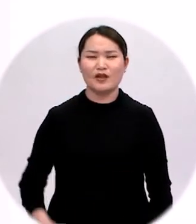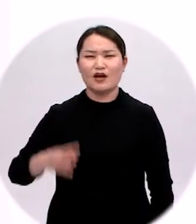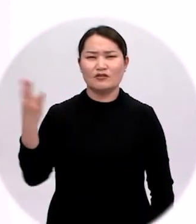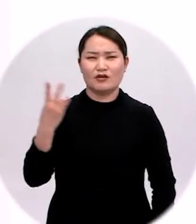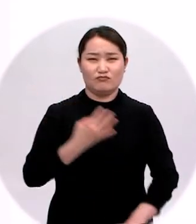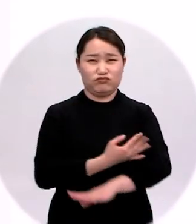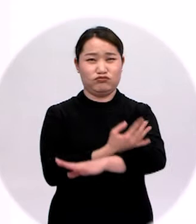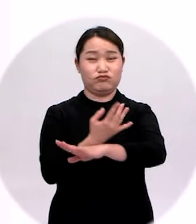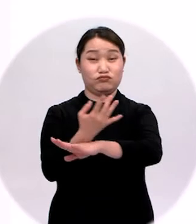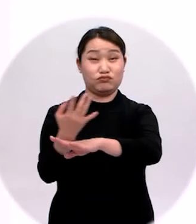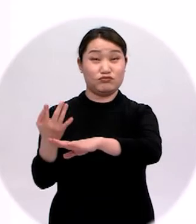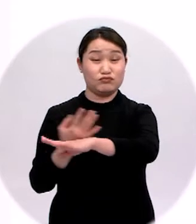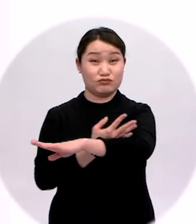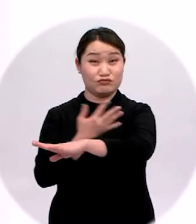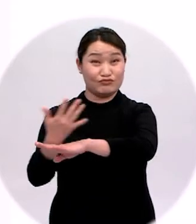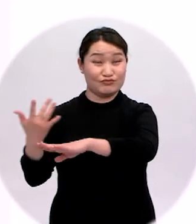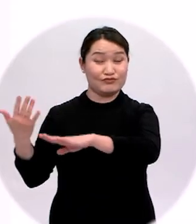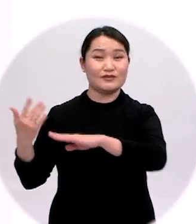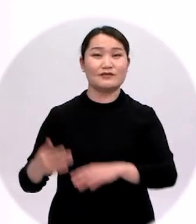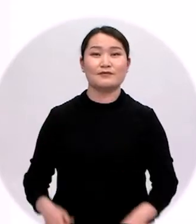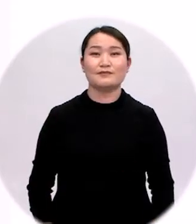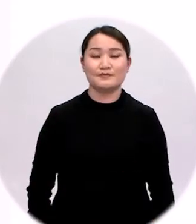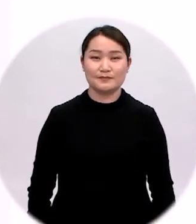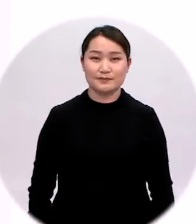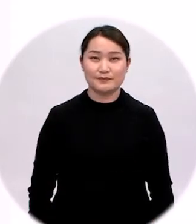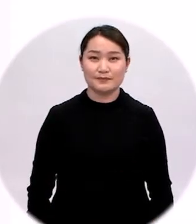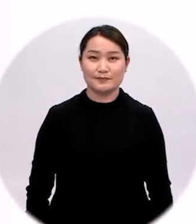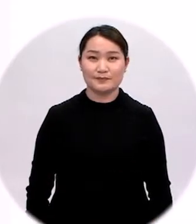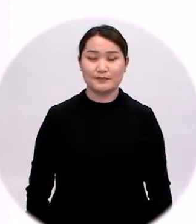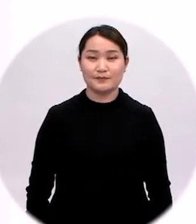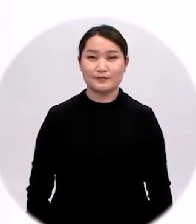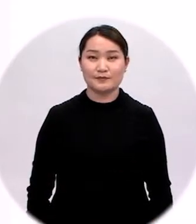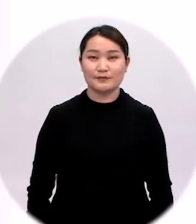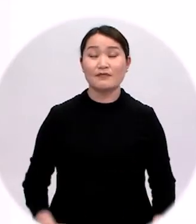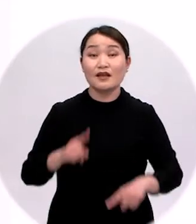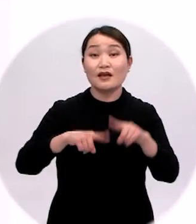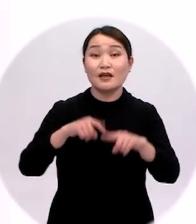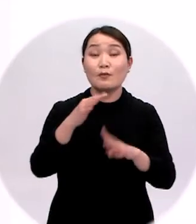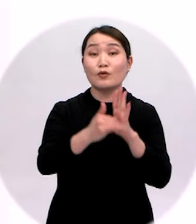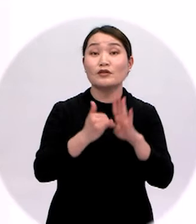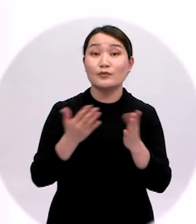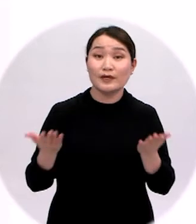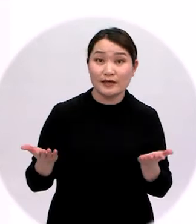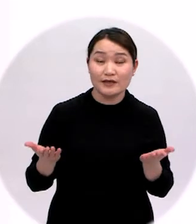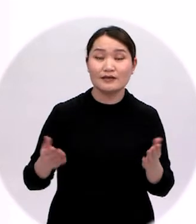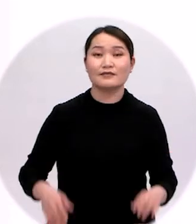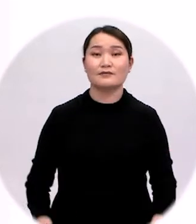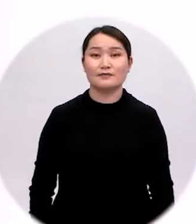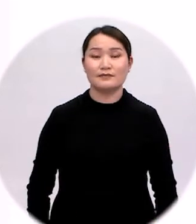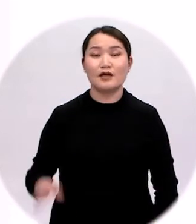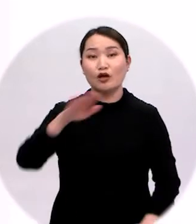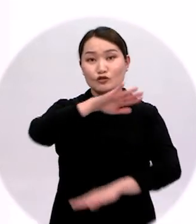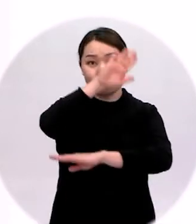Битүү, ногоон, өвс ургасан байна. Өвс ургамал ургасан. Тэгэхээр ямар үйлрэл байна уу?